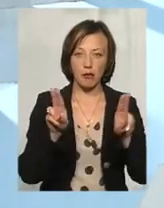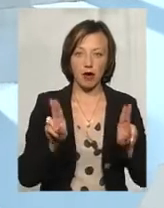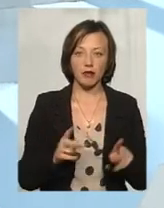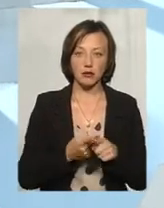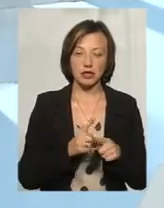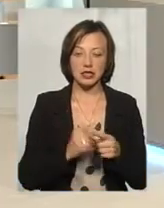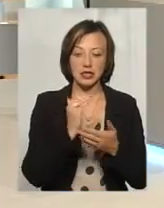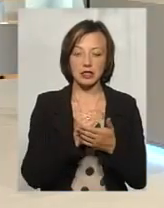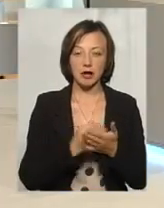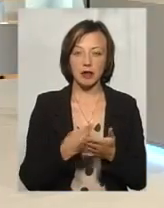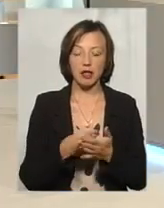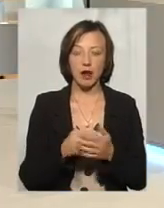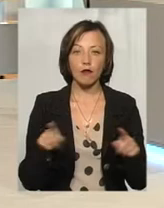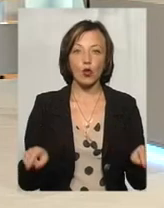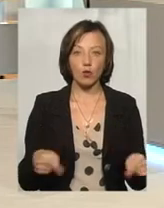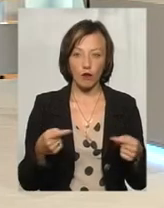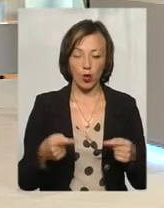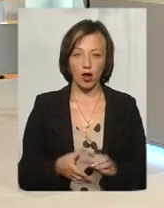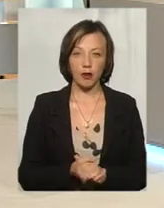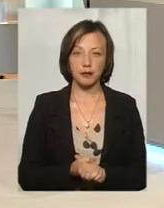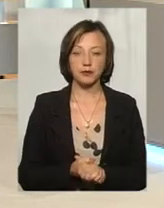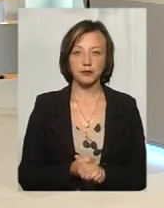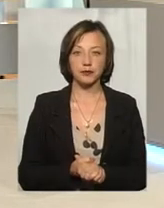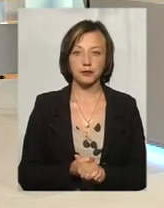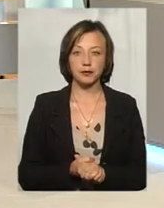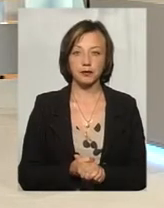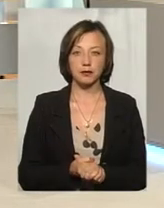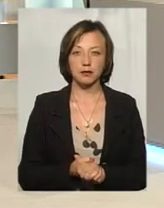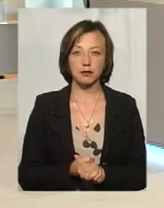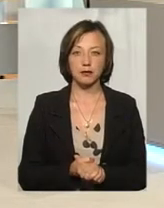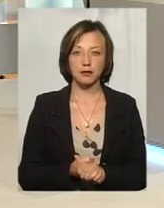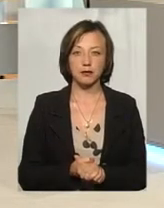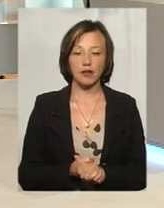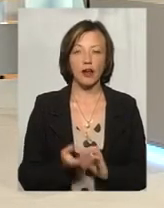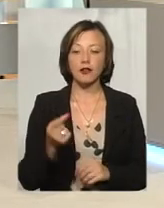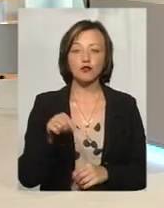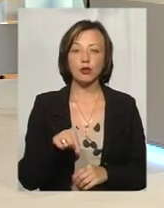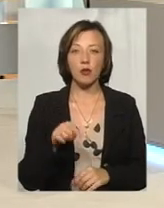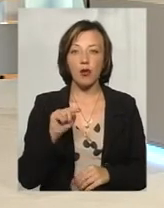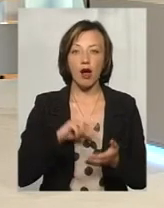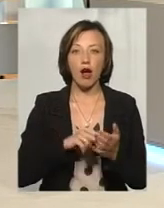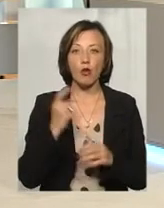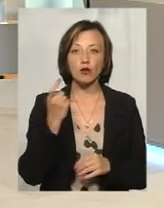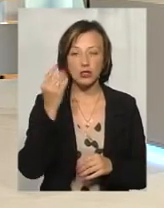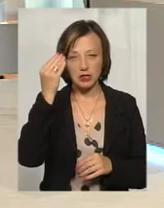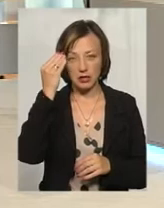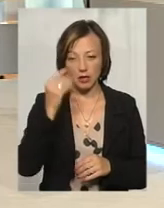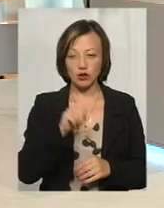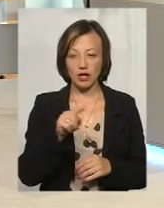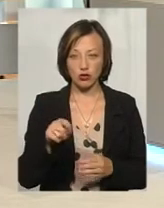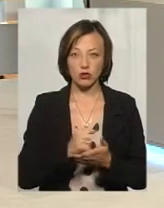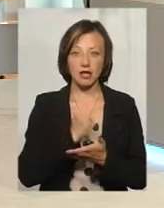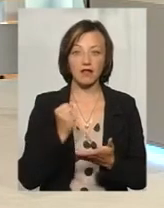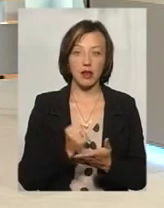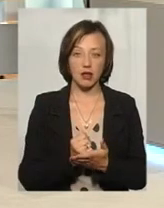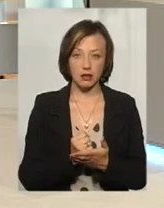системі тарифоутворення. В чому, якби, економічний сенс? Вони оте, що їм